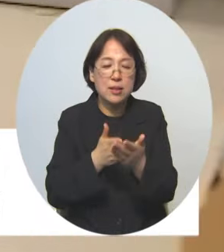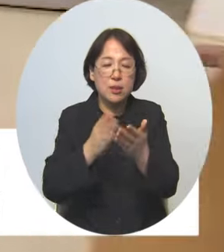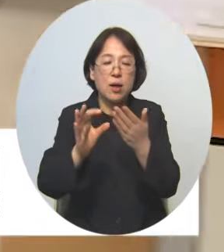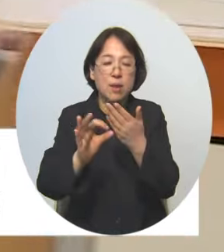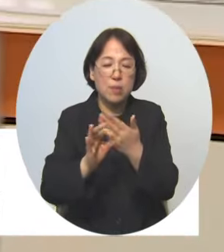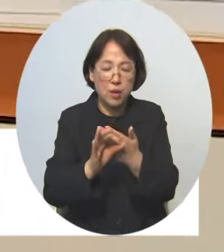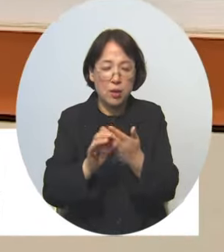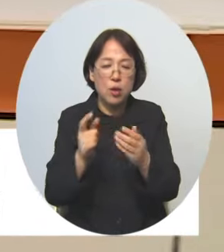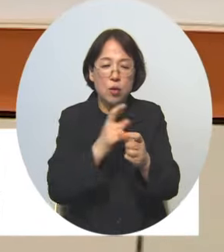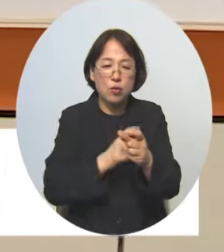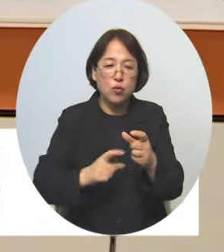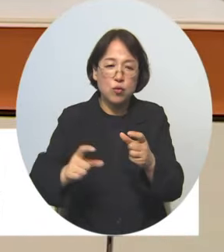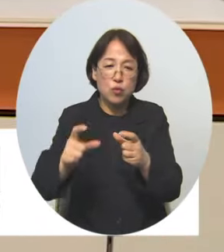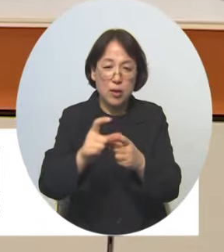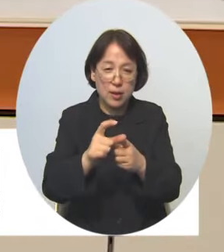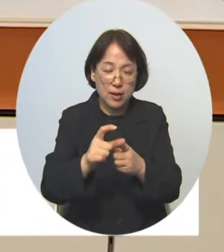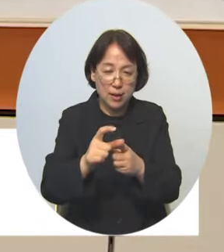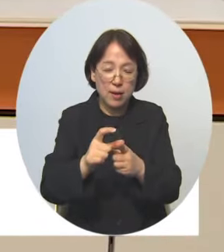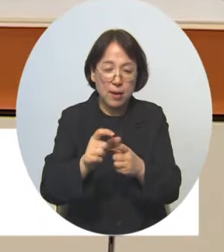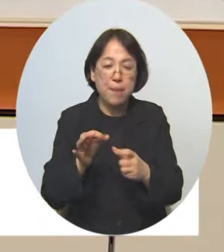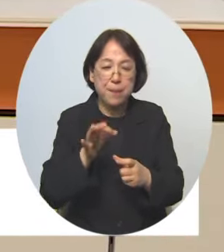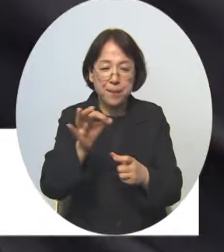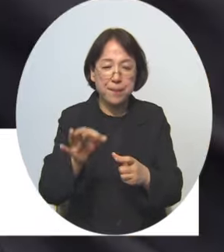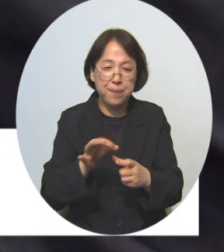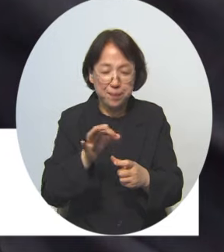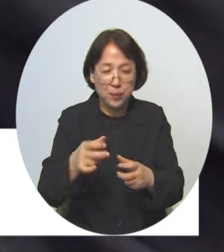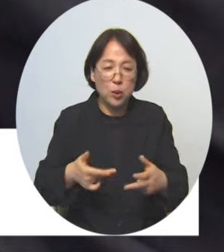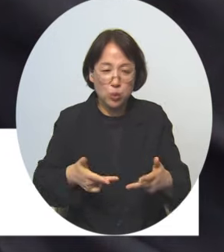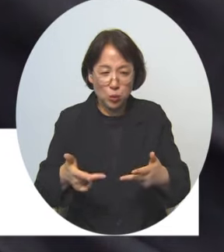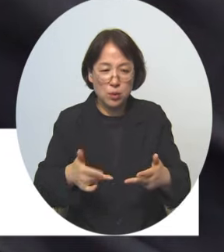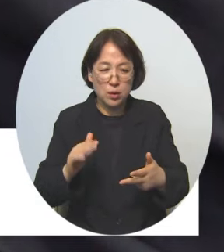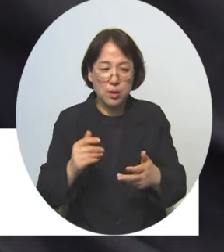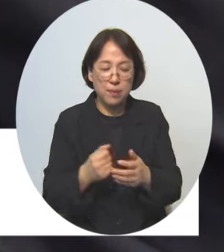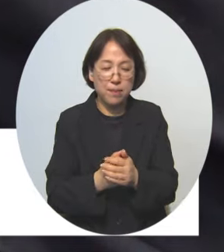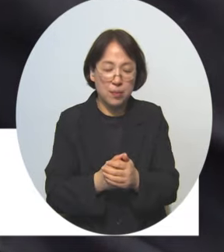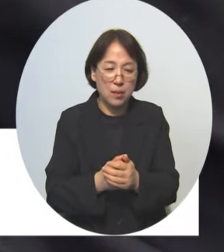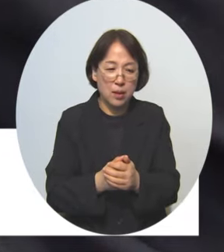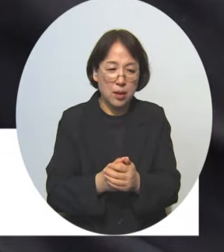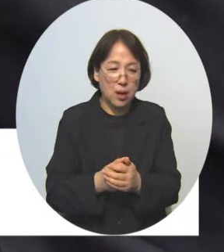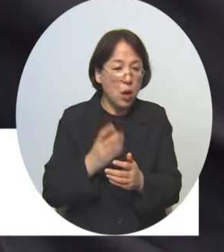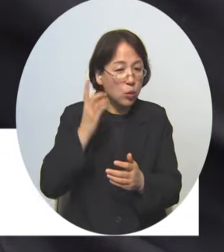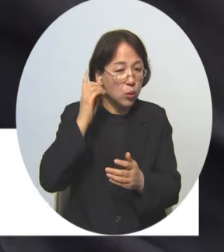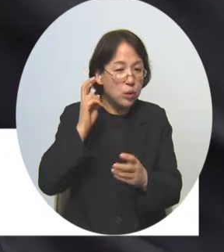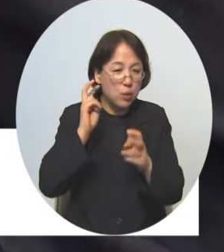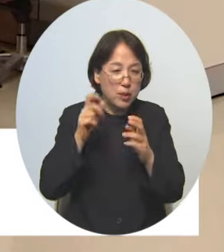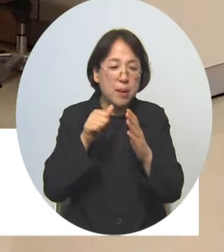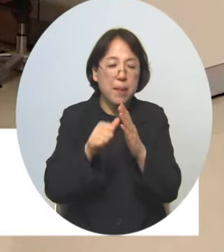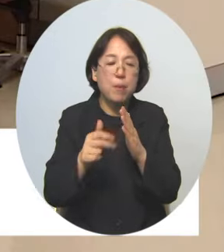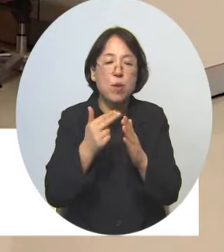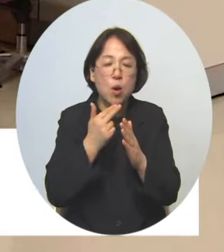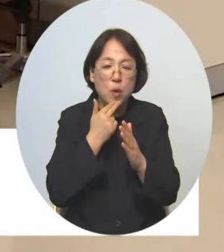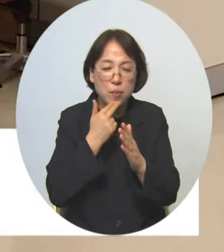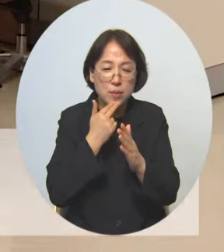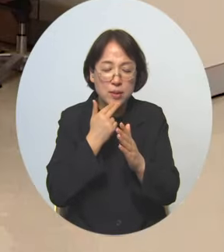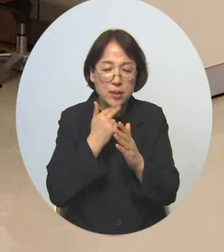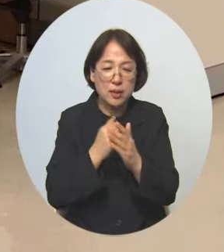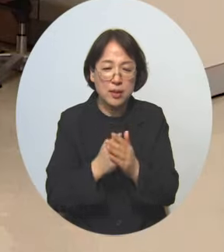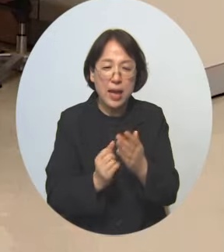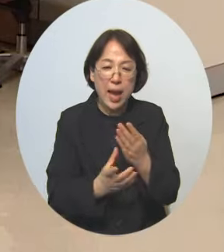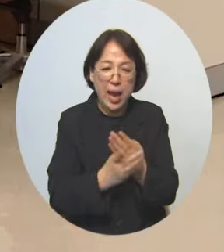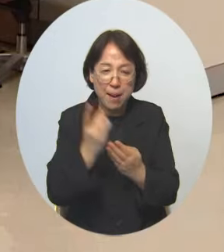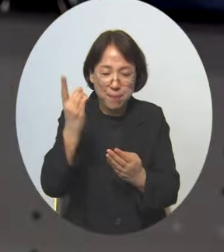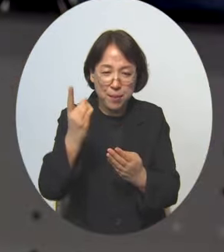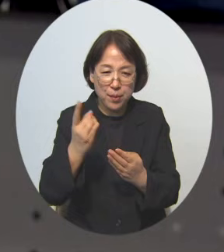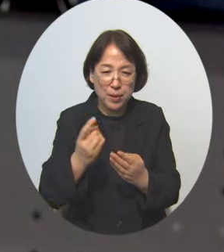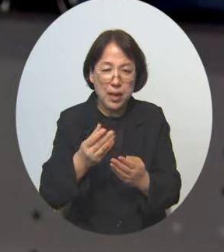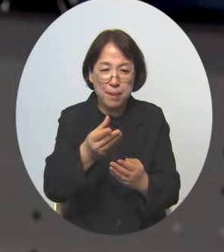중단됩니다. 지금까지와 달리 통신사를 따로 방문하지 않아도 통신비까지 한 번에 채무조정을 받을 수 있습니다.